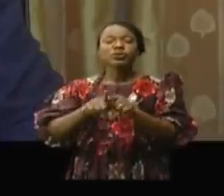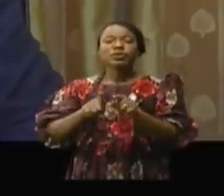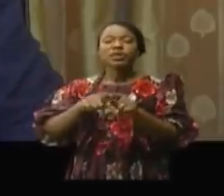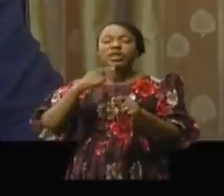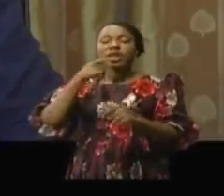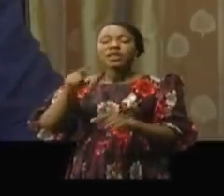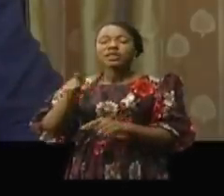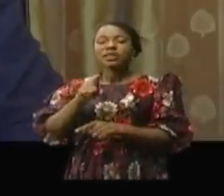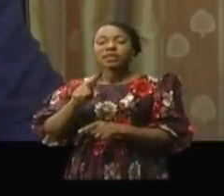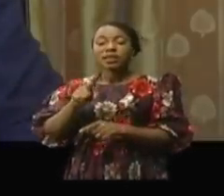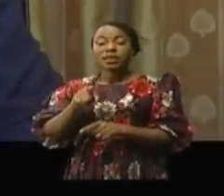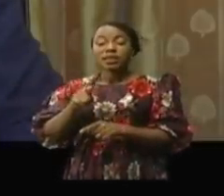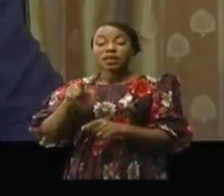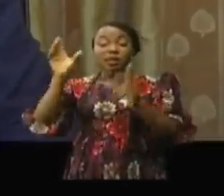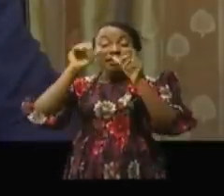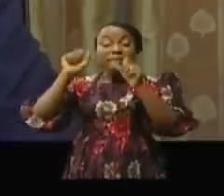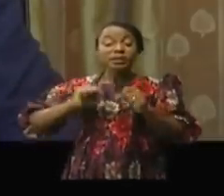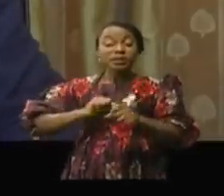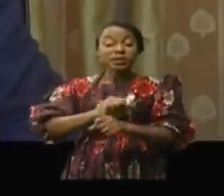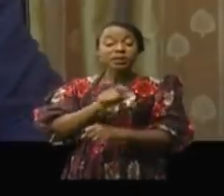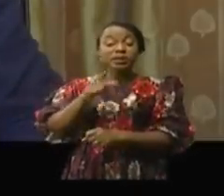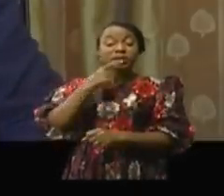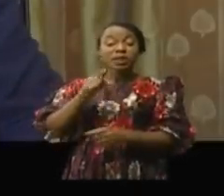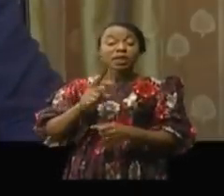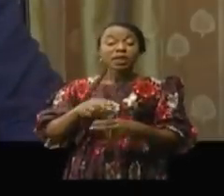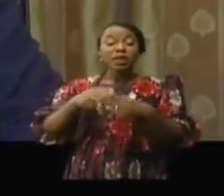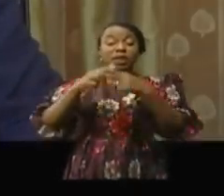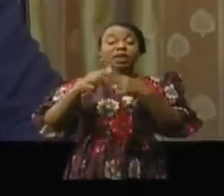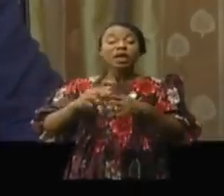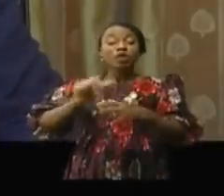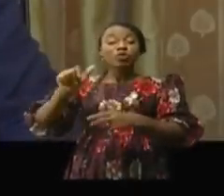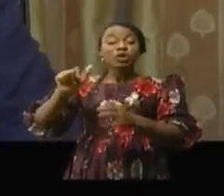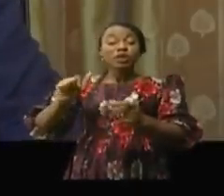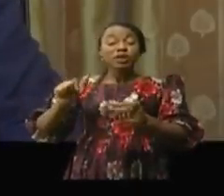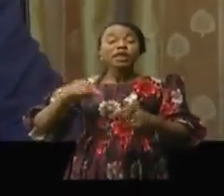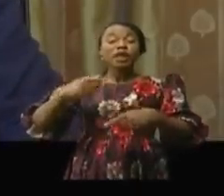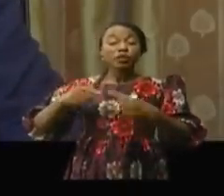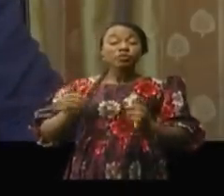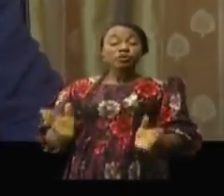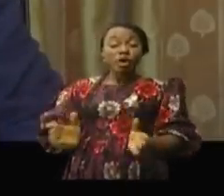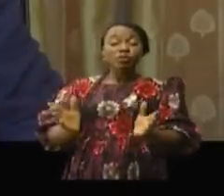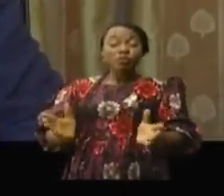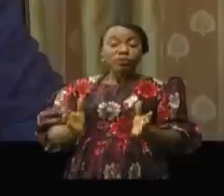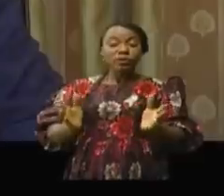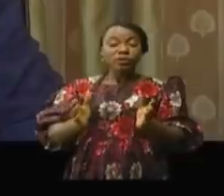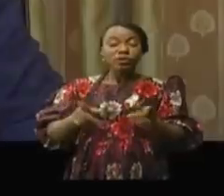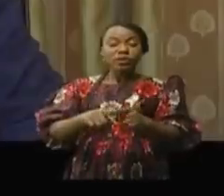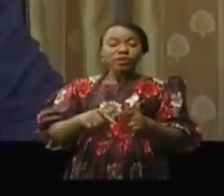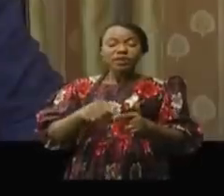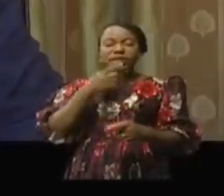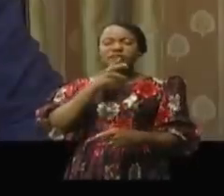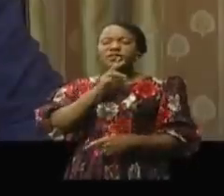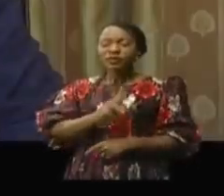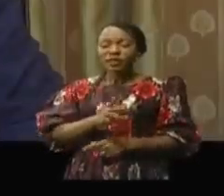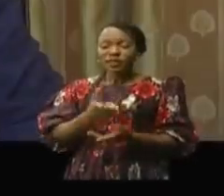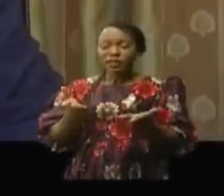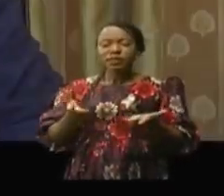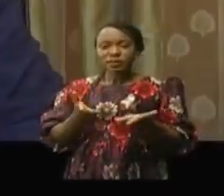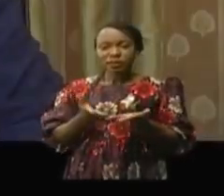une quelconque responsabilité dans ce qui se passe actuellement. Moi, je dois dire ici sincèrement